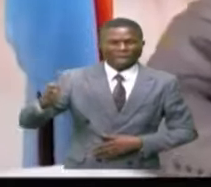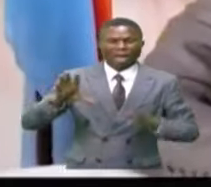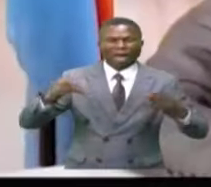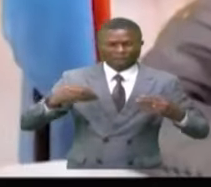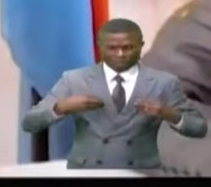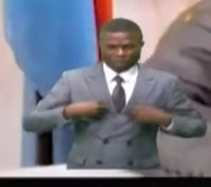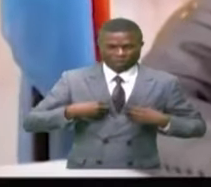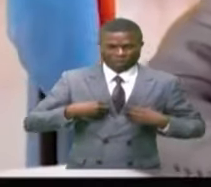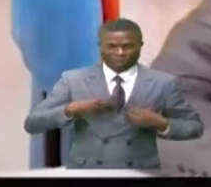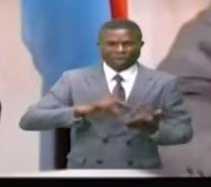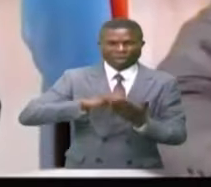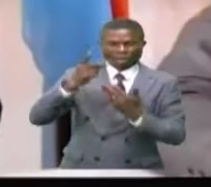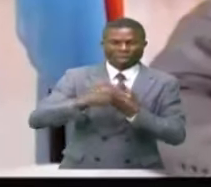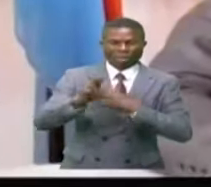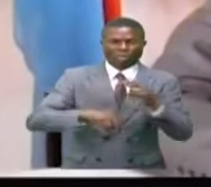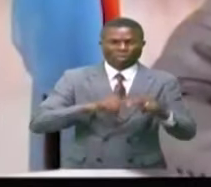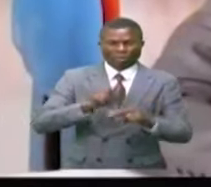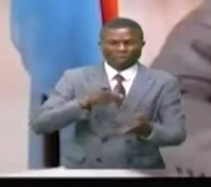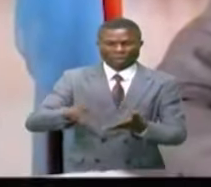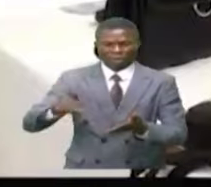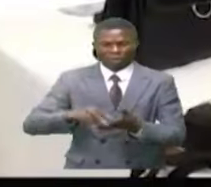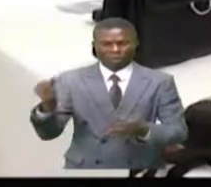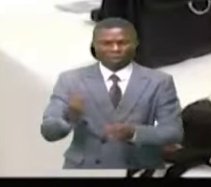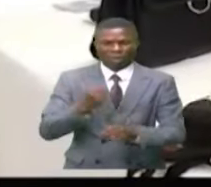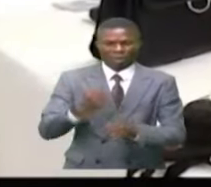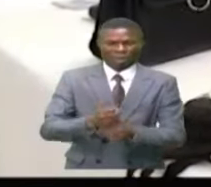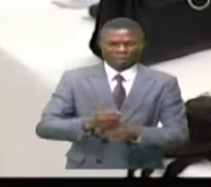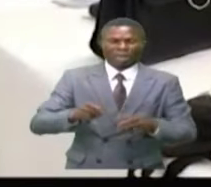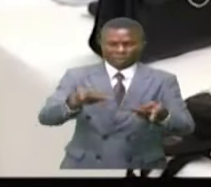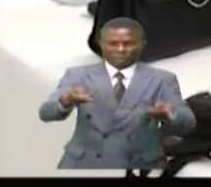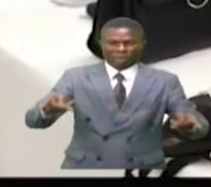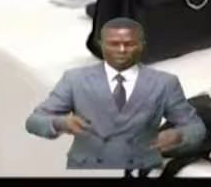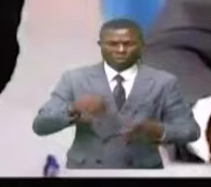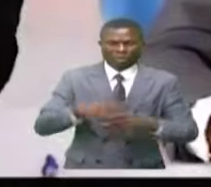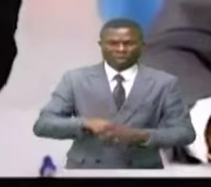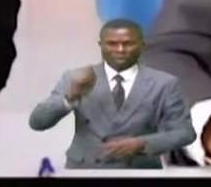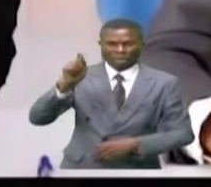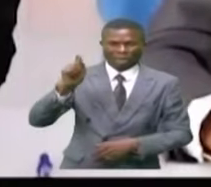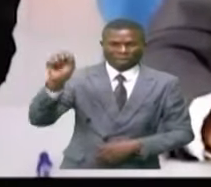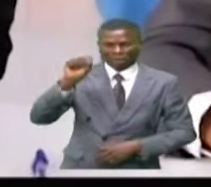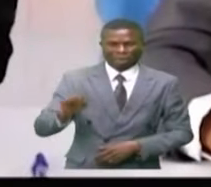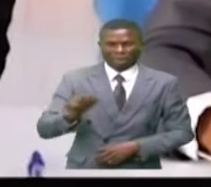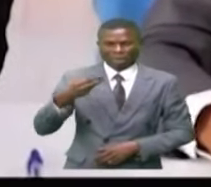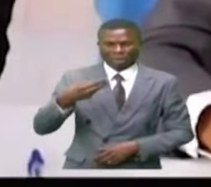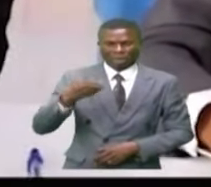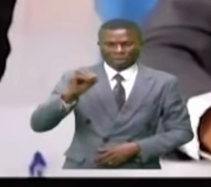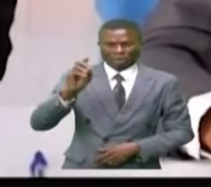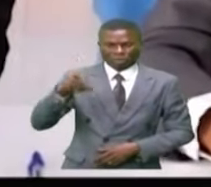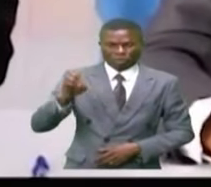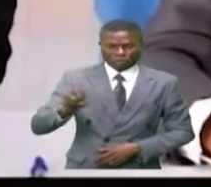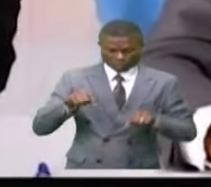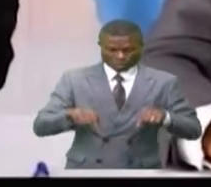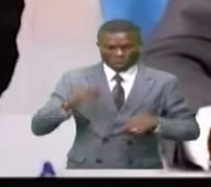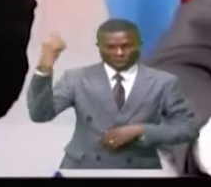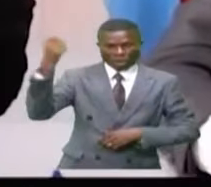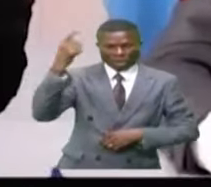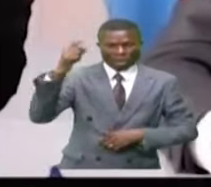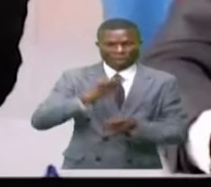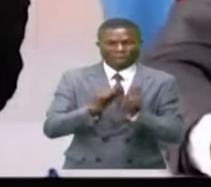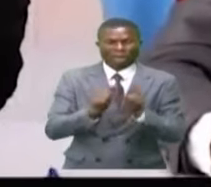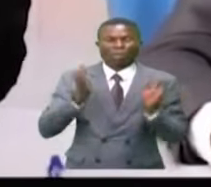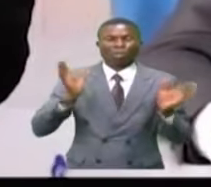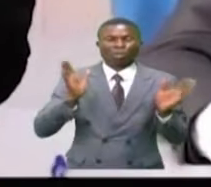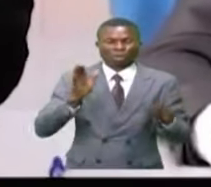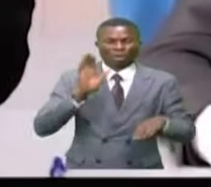ouverts les programmes nationaux de paiement des services environnementaux dans la Tchopo. La planète fait face aujourd'hui à des problèmes